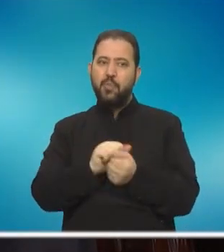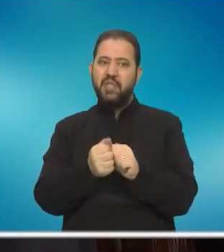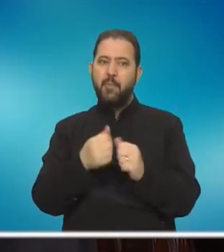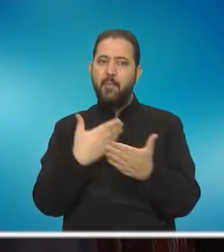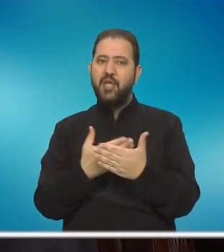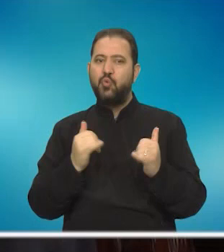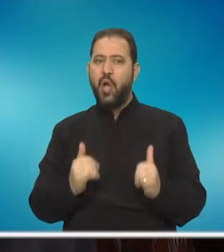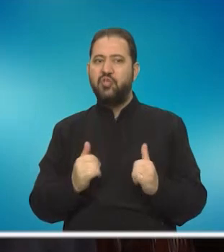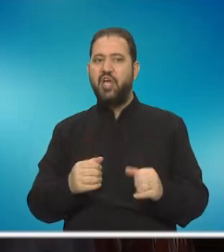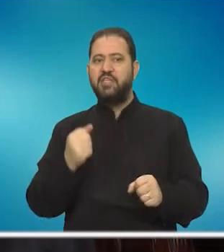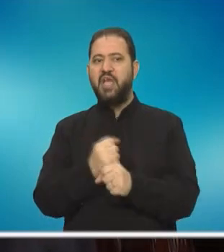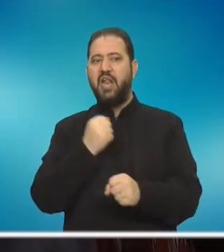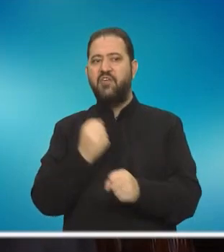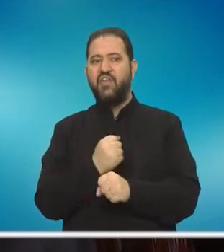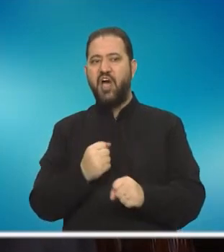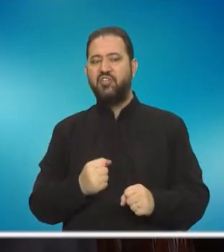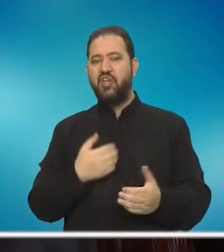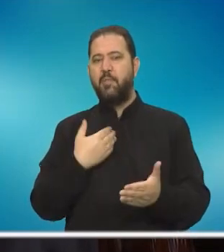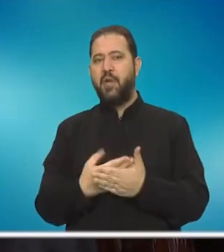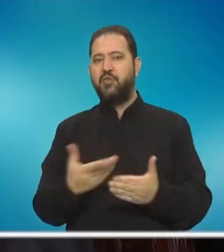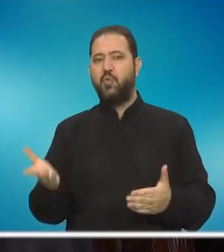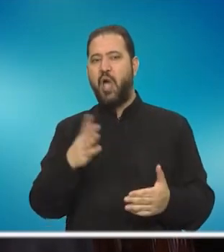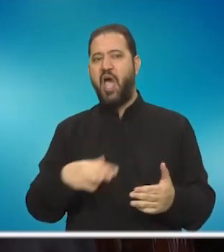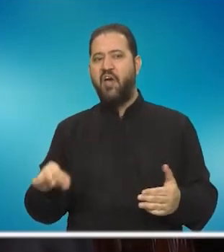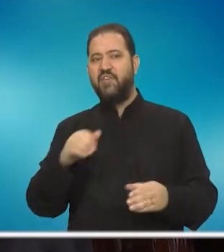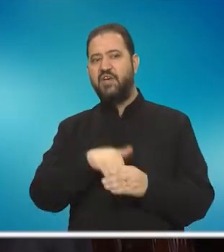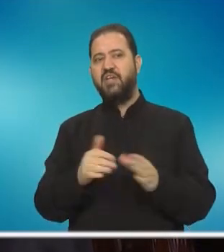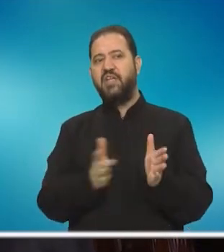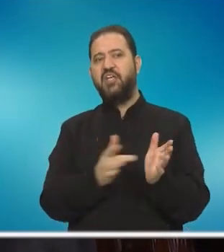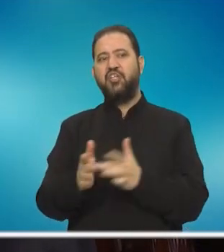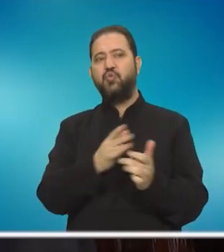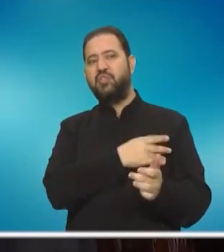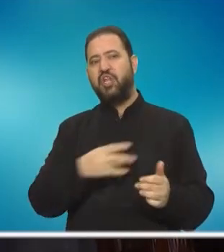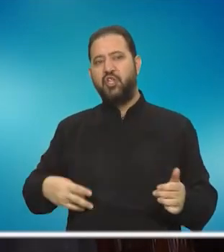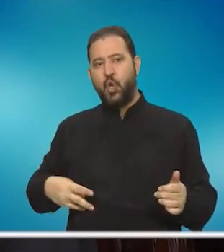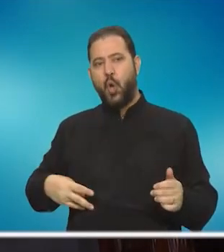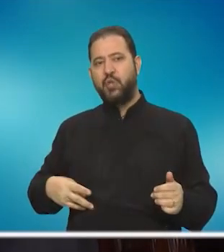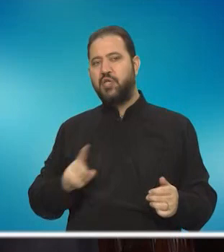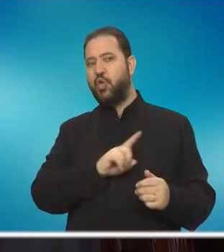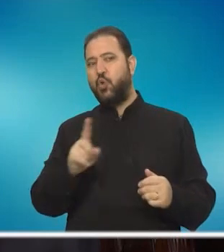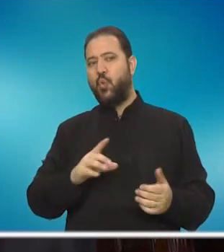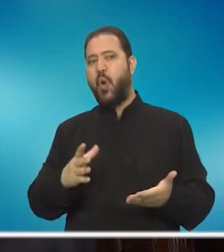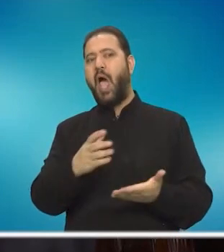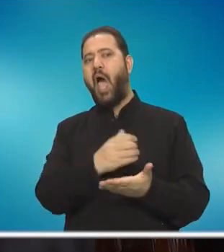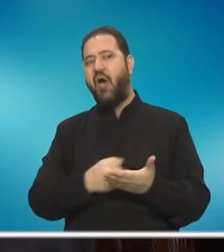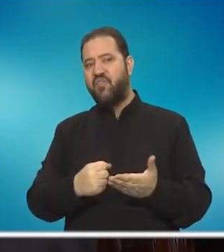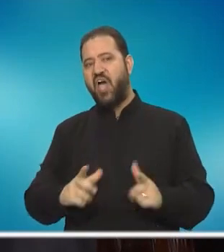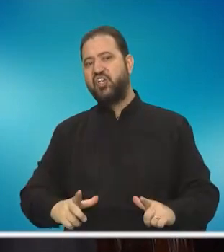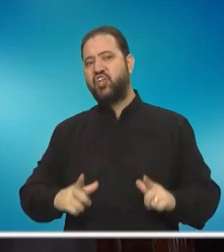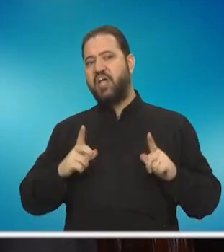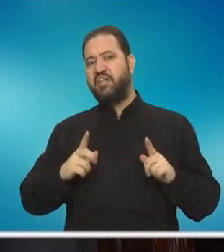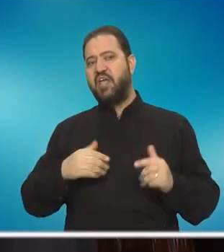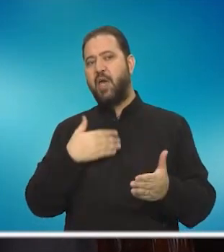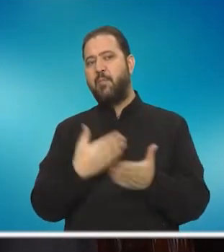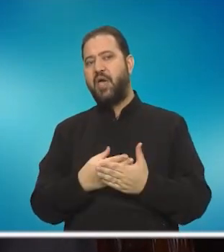a deveni, pentru a fi în Hristos și nu a avea și a